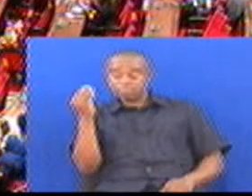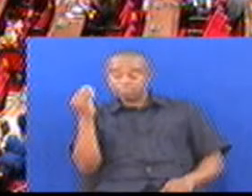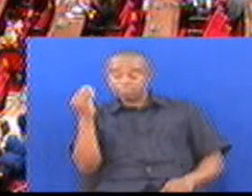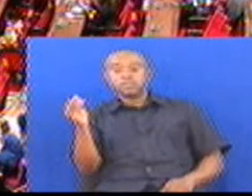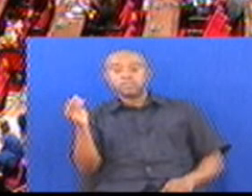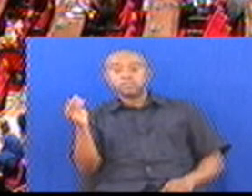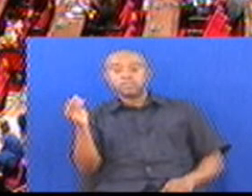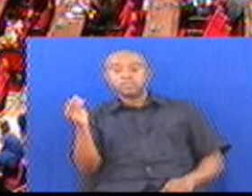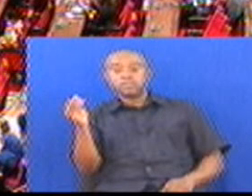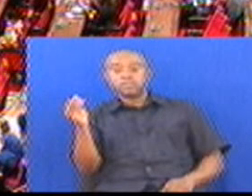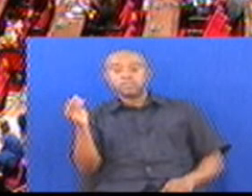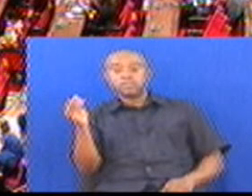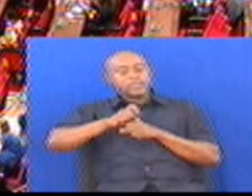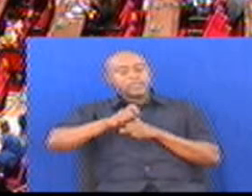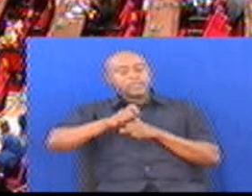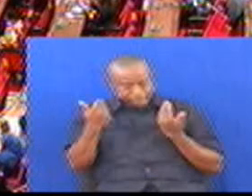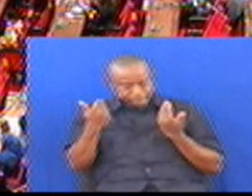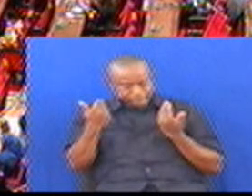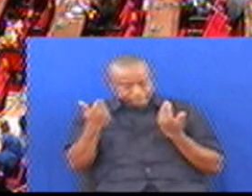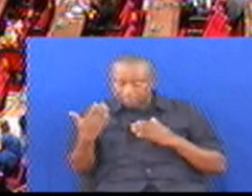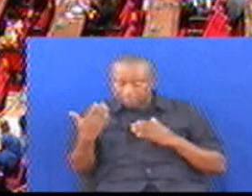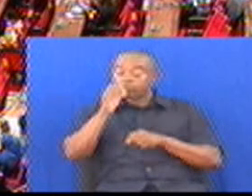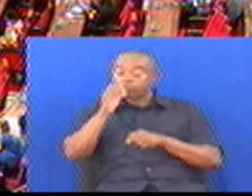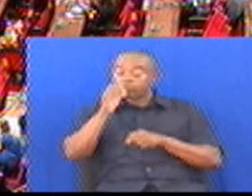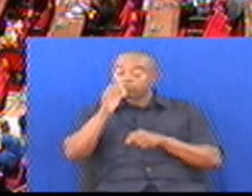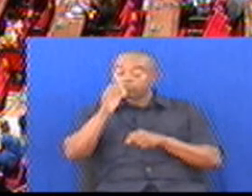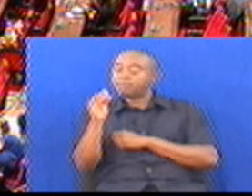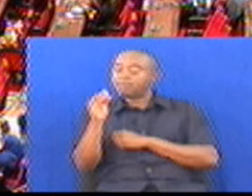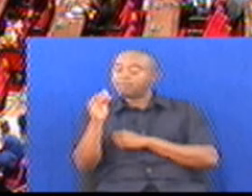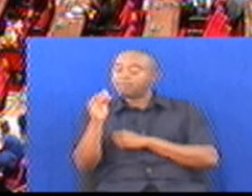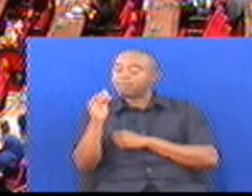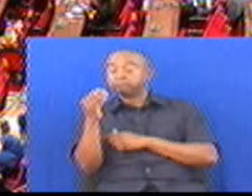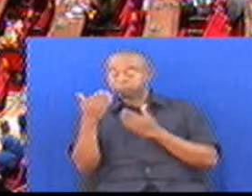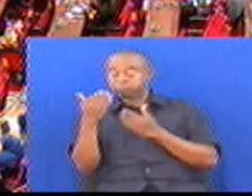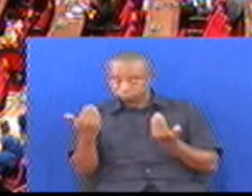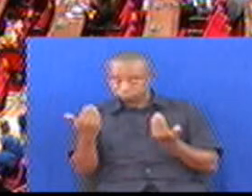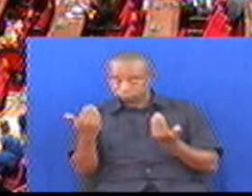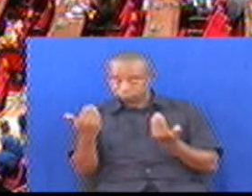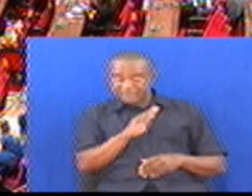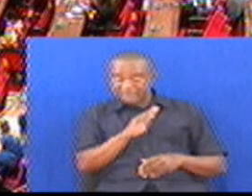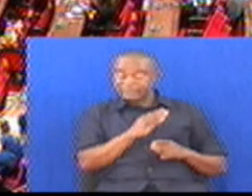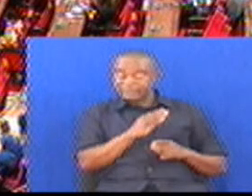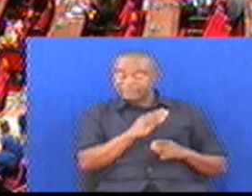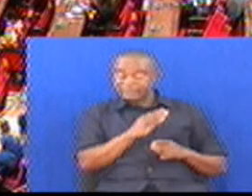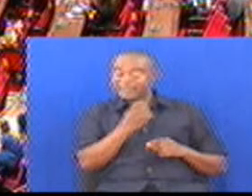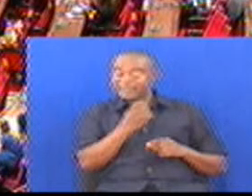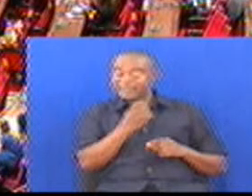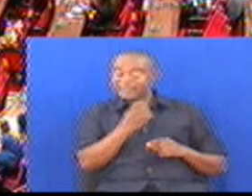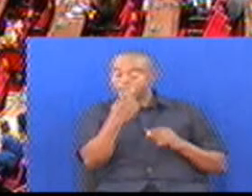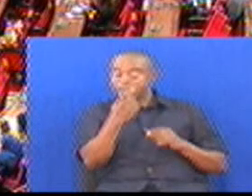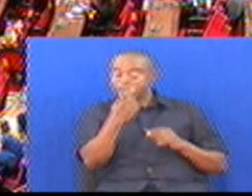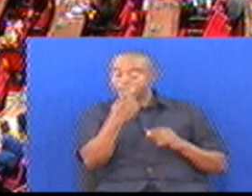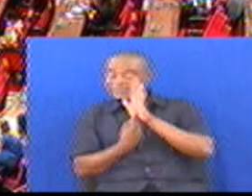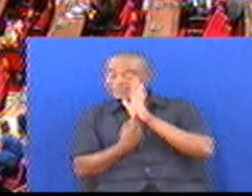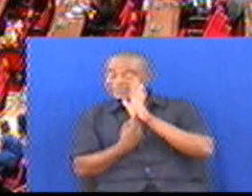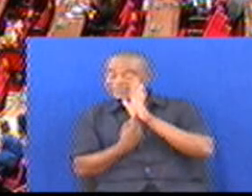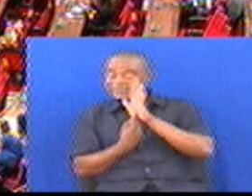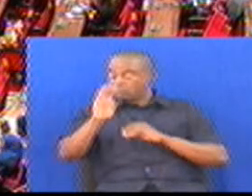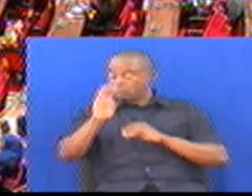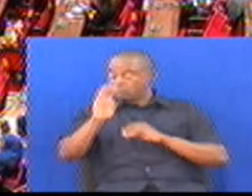na kuongezeka kwa maduhuli yatokanayo na madini kutoka shilingi bilioni 196